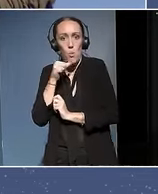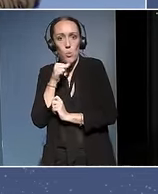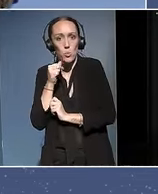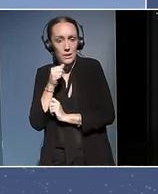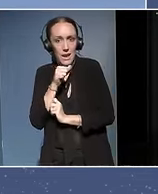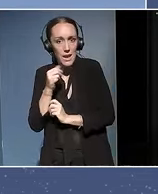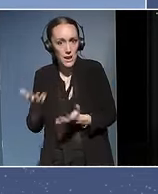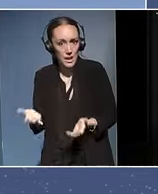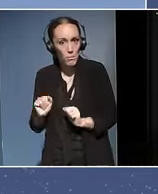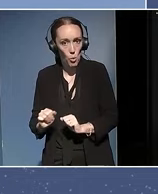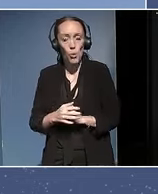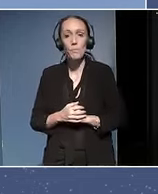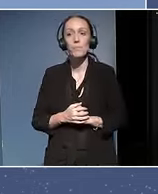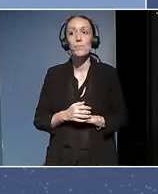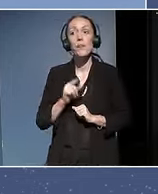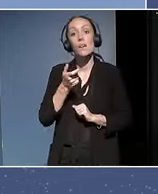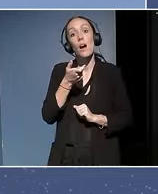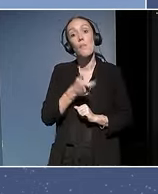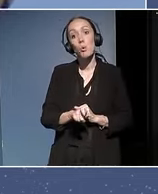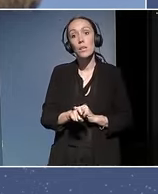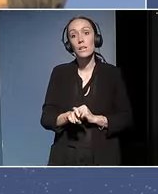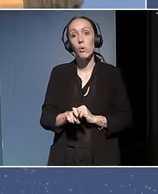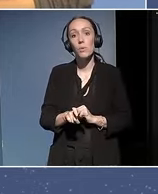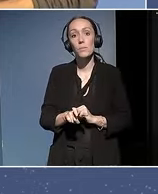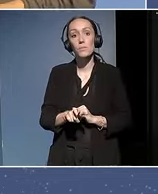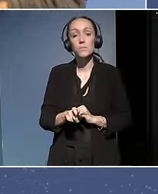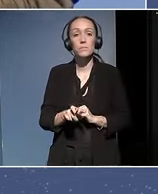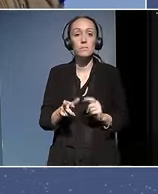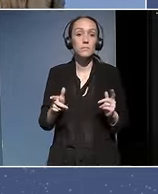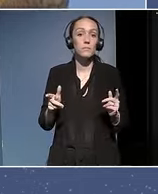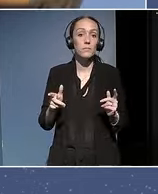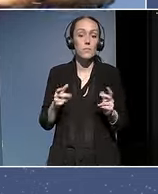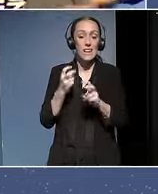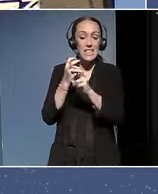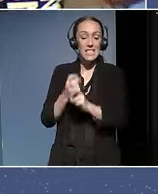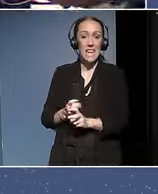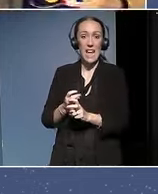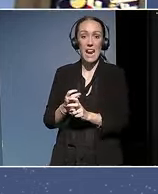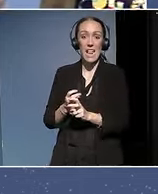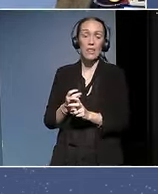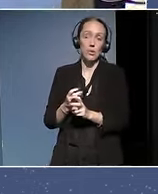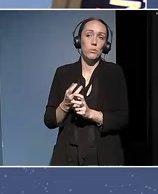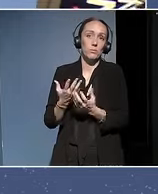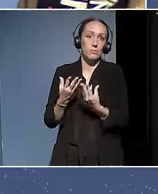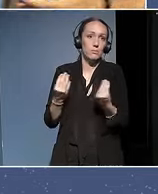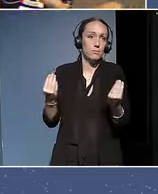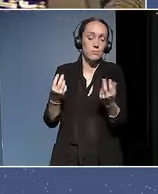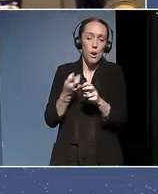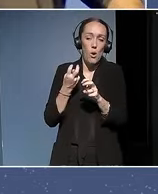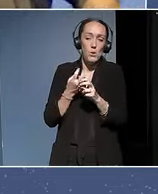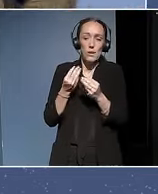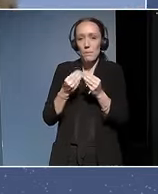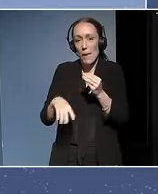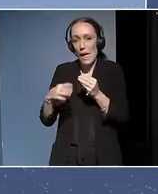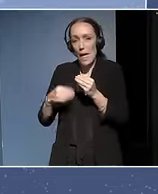da lì perché molto probabilmente gran parte del dello scheletro appunto è stato perso tra virgolette è stato